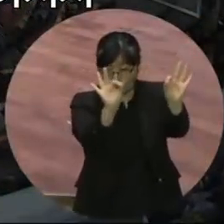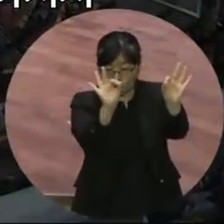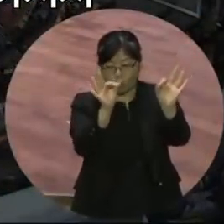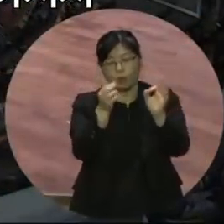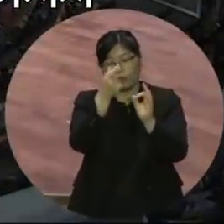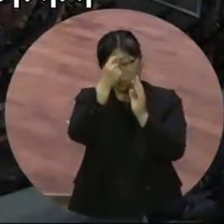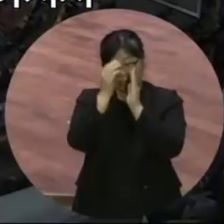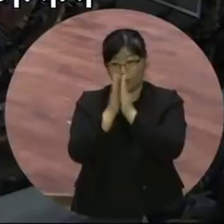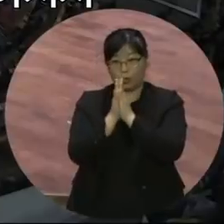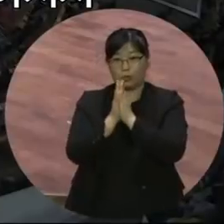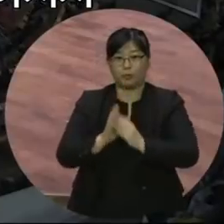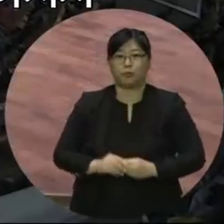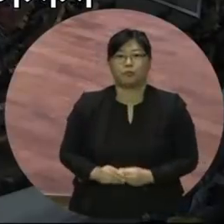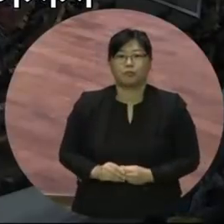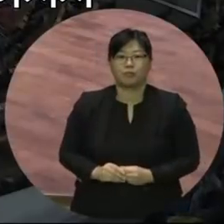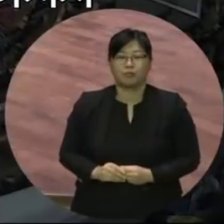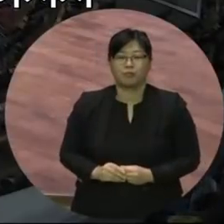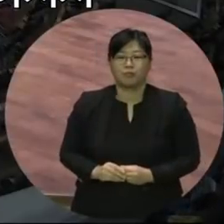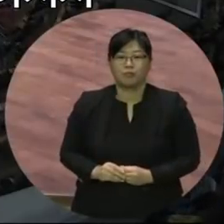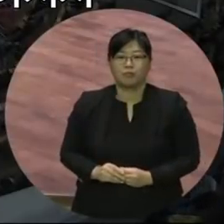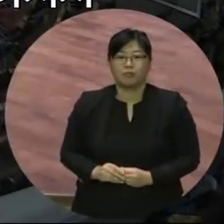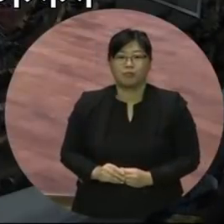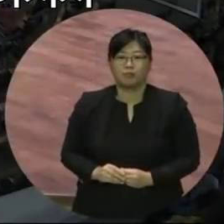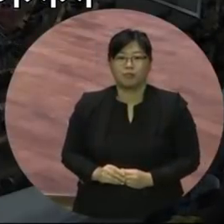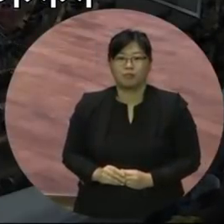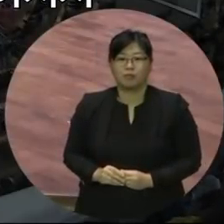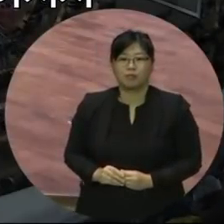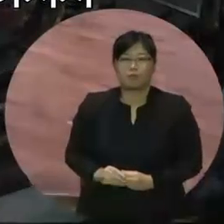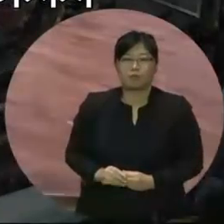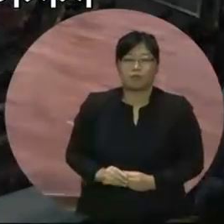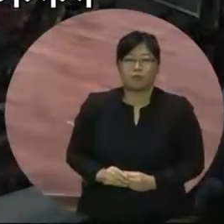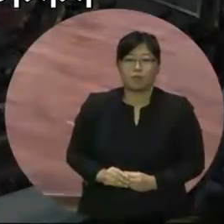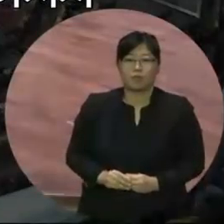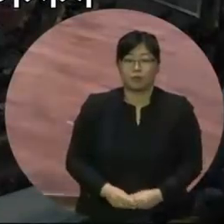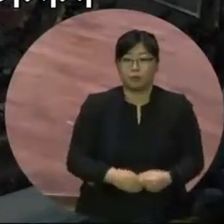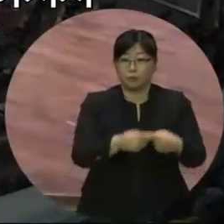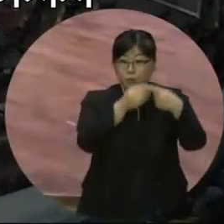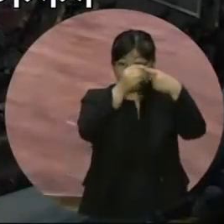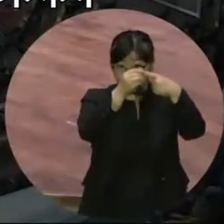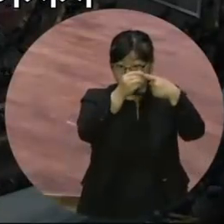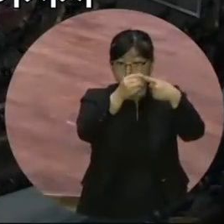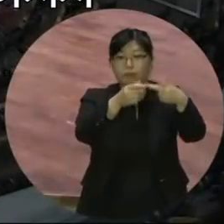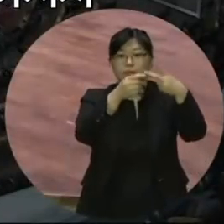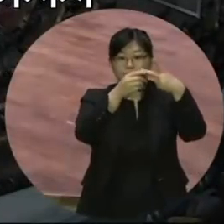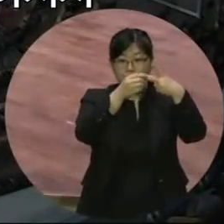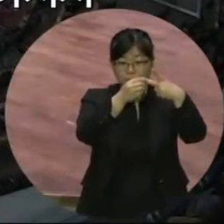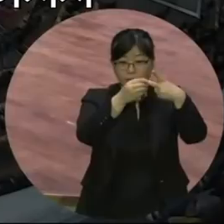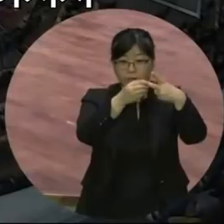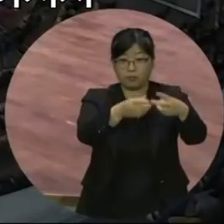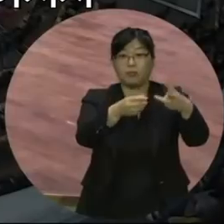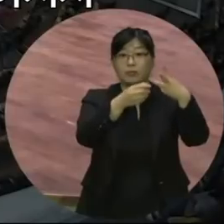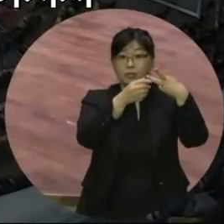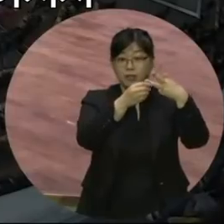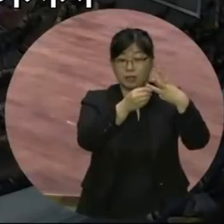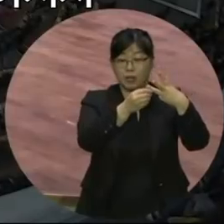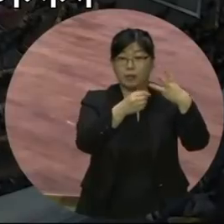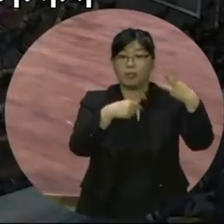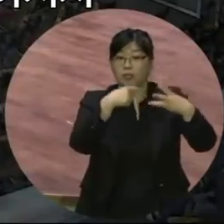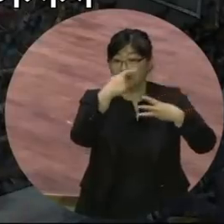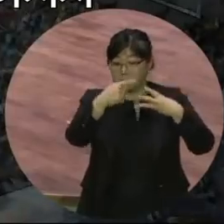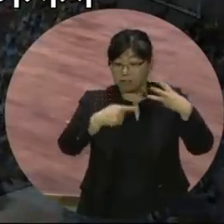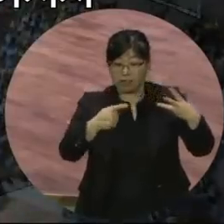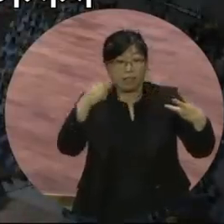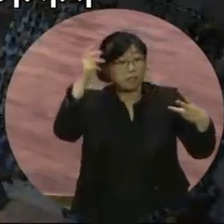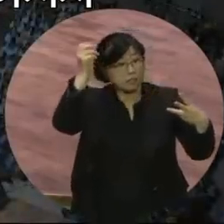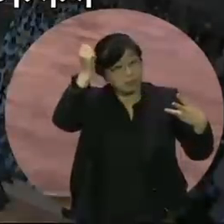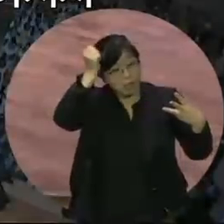절대 은혜를 풍성히 누려 믿음이 견고해져서 참된 승리자의 삶을 살 수 있도록 영적 세틀 인생이 되게